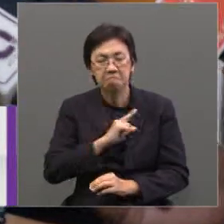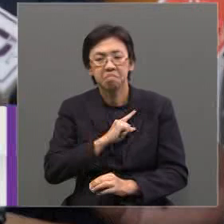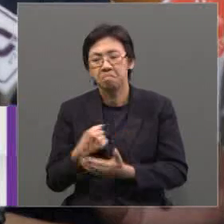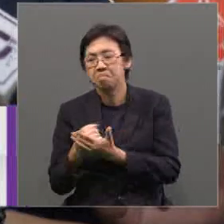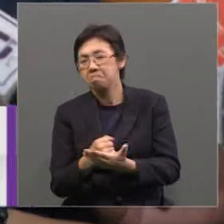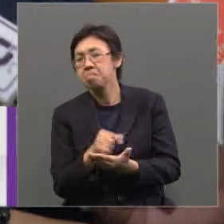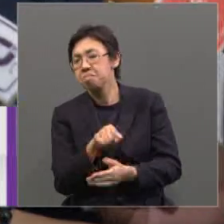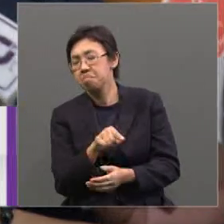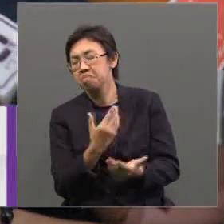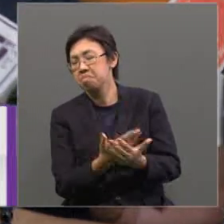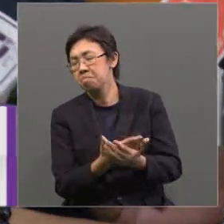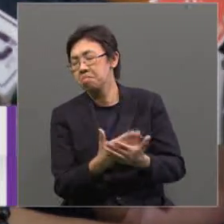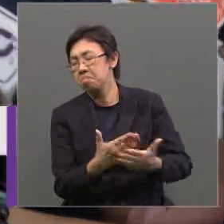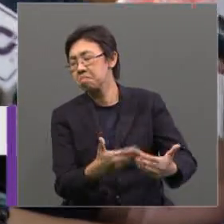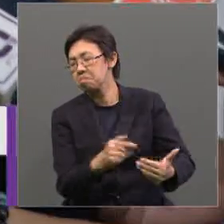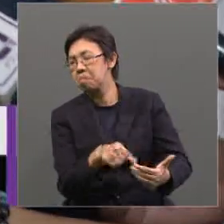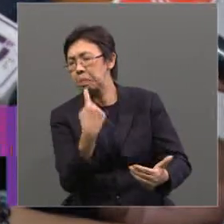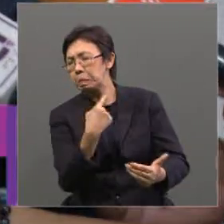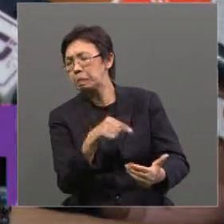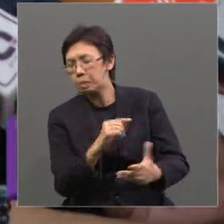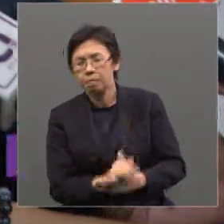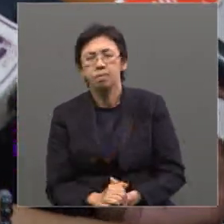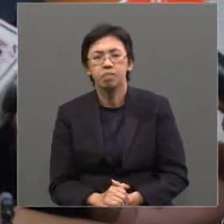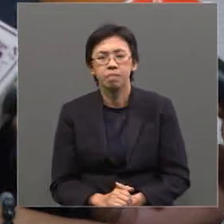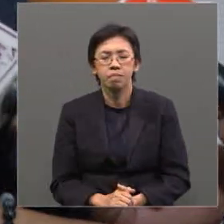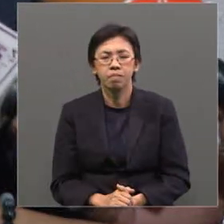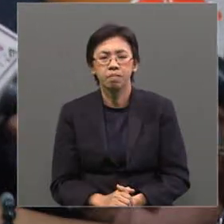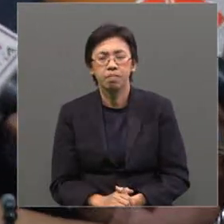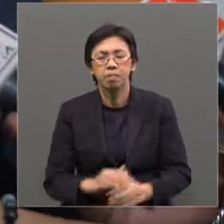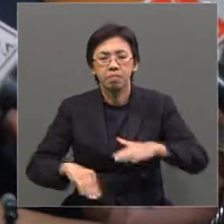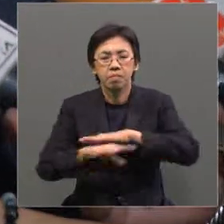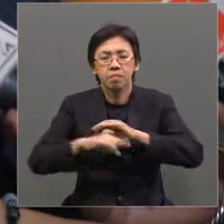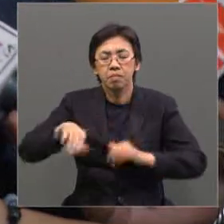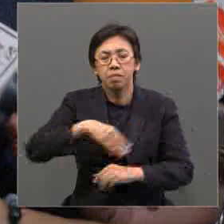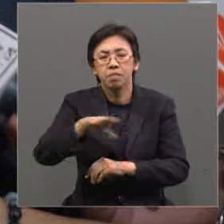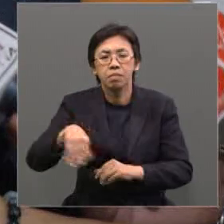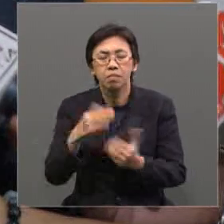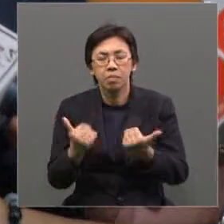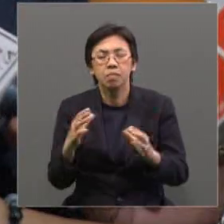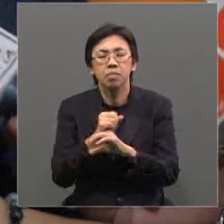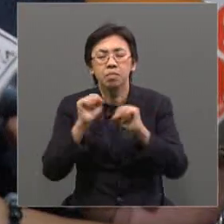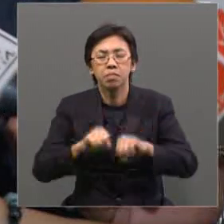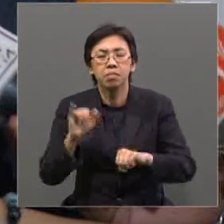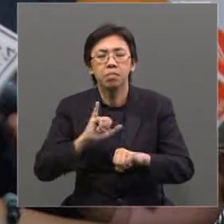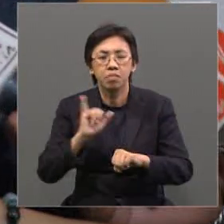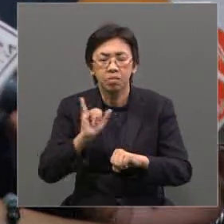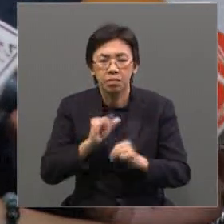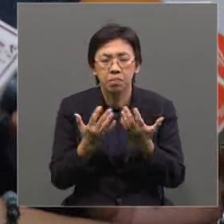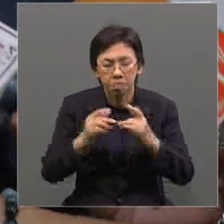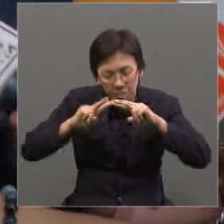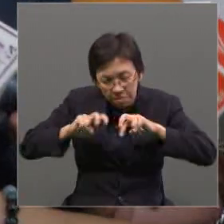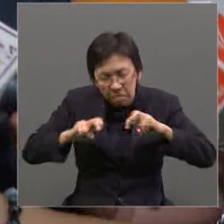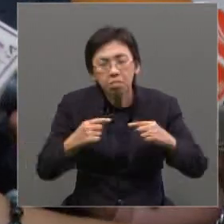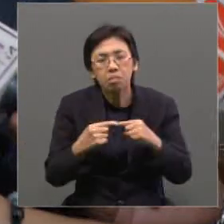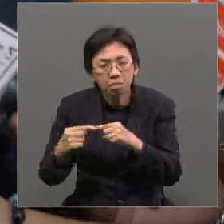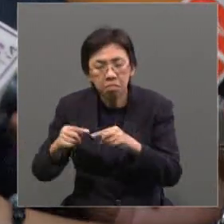วยอภิรักษ์ในการเก็บเงินจริงๆนะครับฉะนั้นวันนี้หลักฐานที่ได้ทั้งหมดเนี่ยยังไม่ยุติแค่นี้นะครับยังต้องดำเนินการต่อ